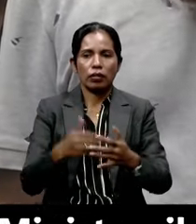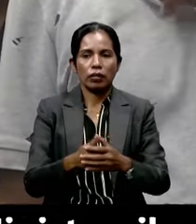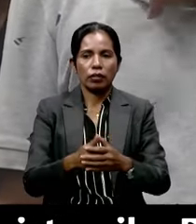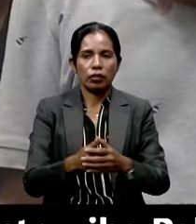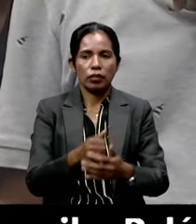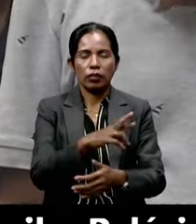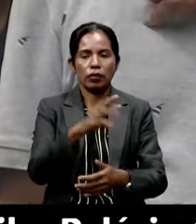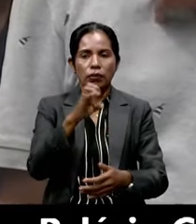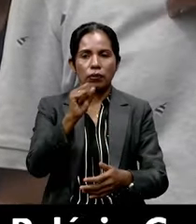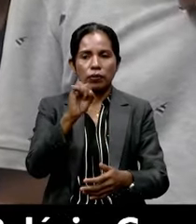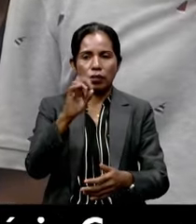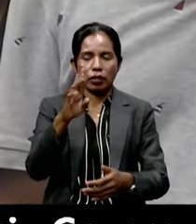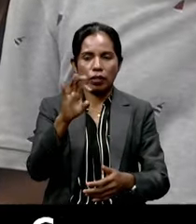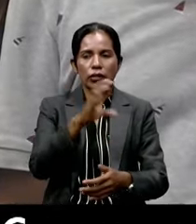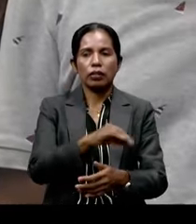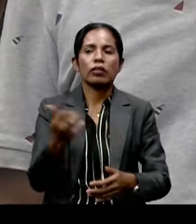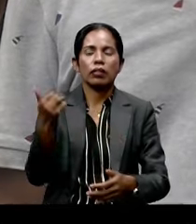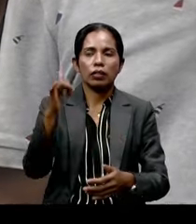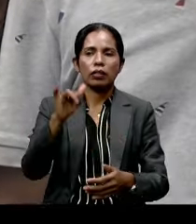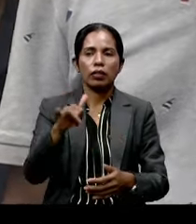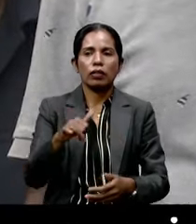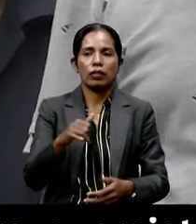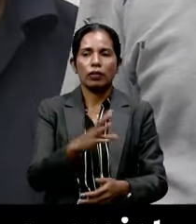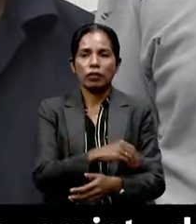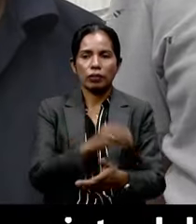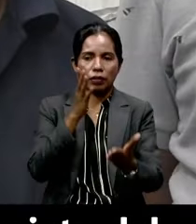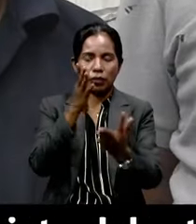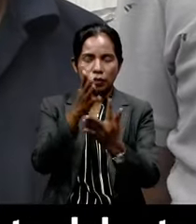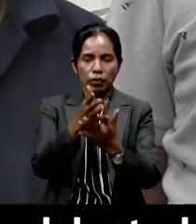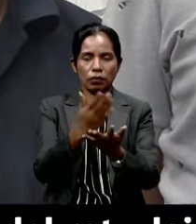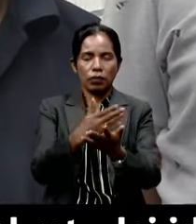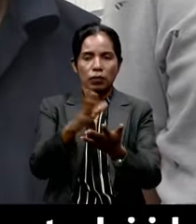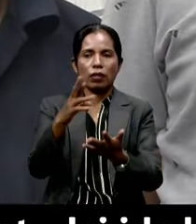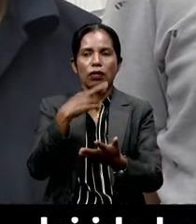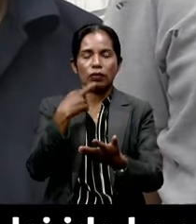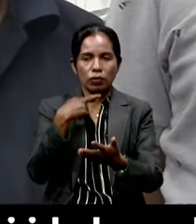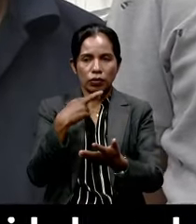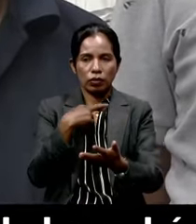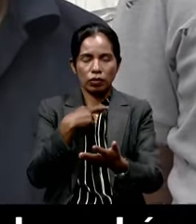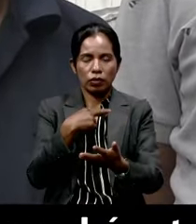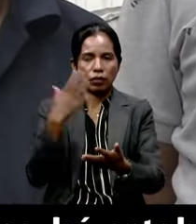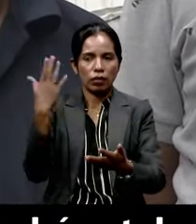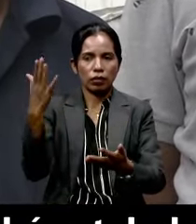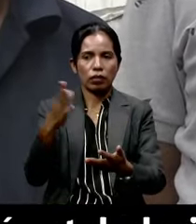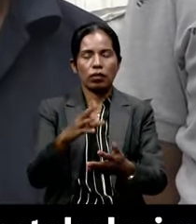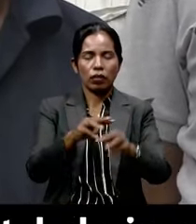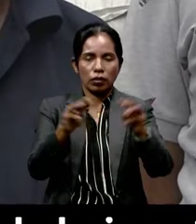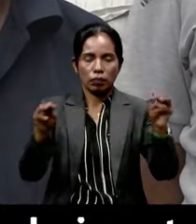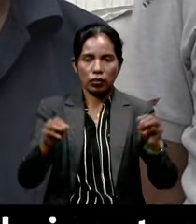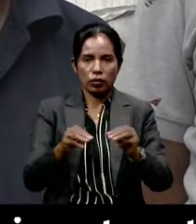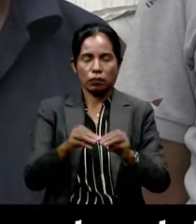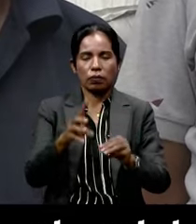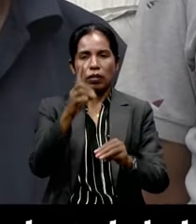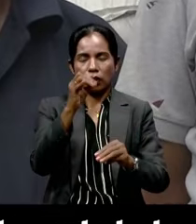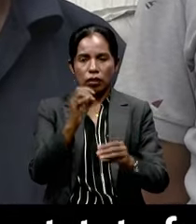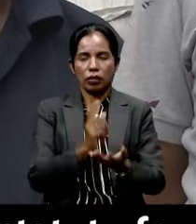rurais sira nebe maka atu ase sumai sosa pos iha tantu yang munisipiu ka